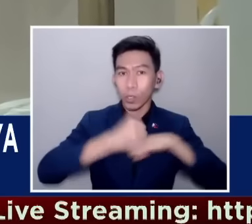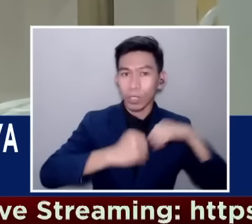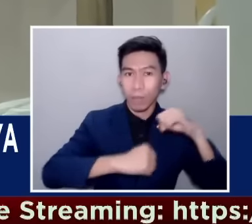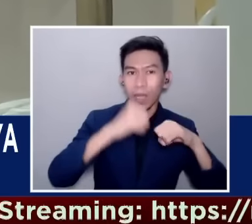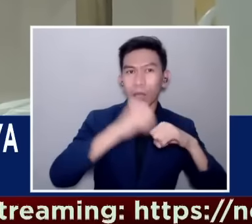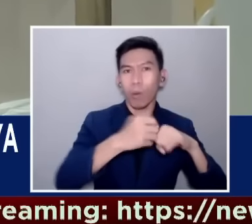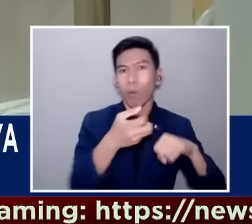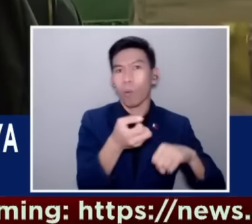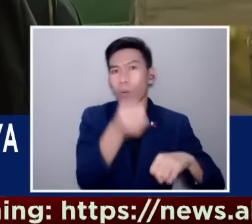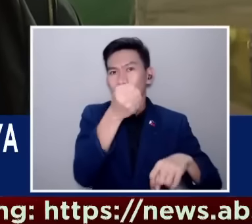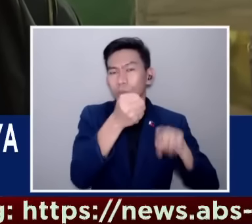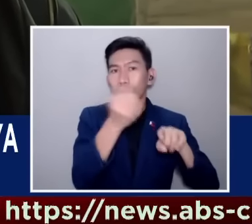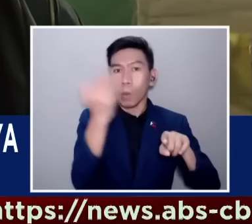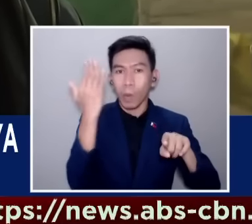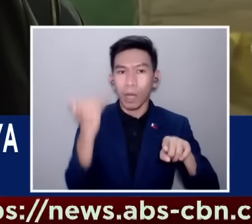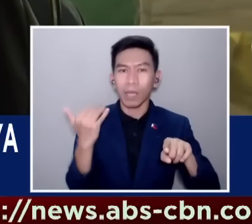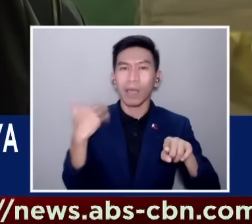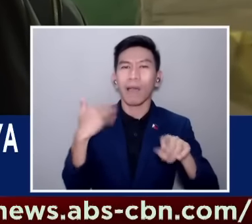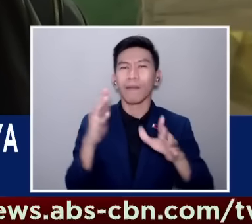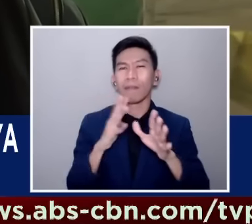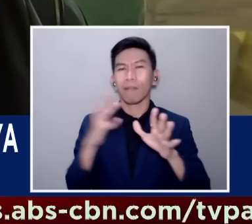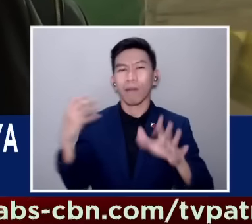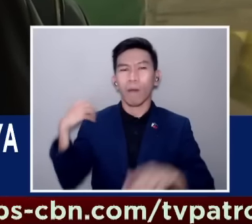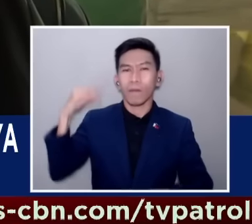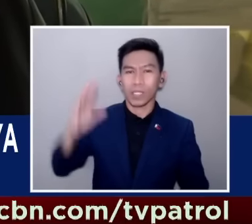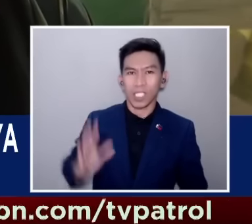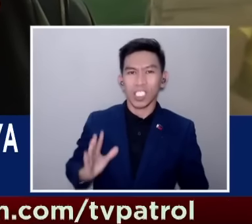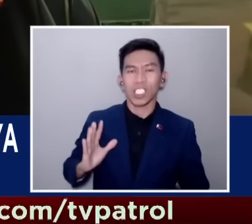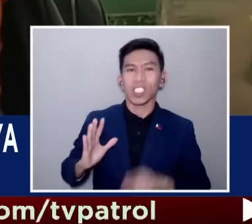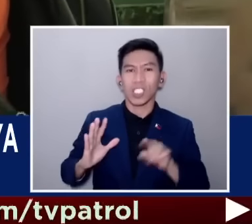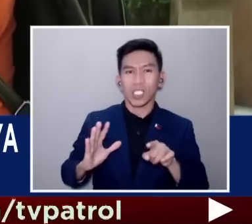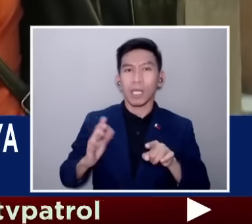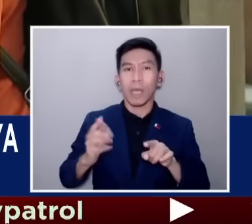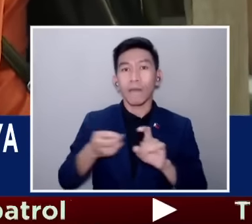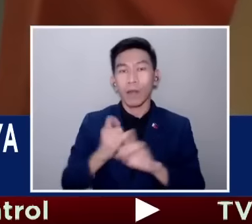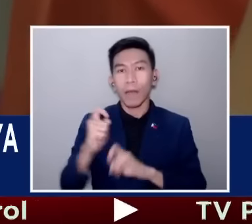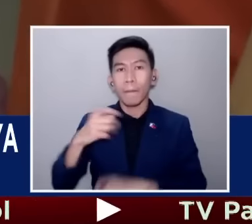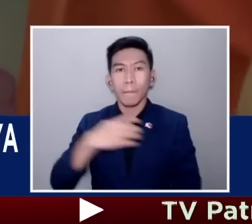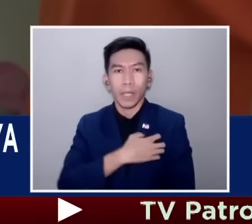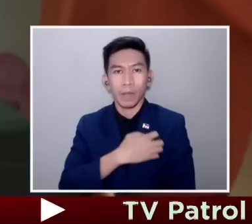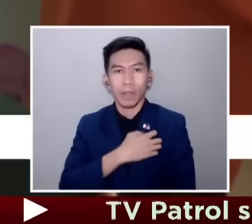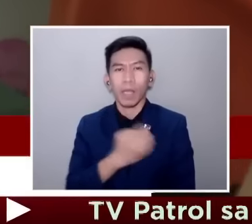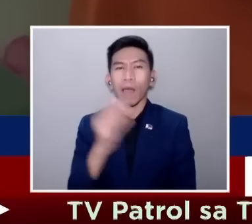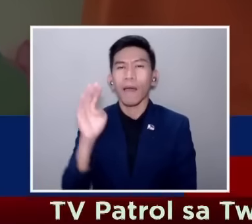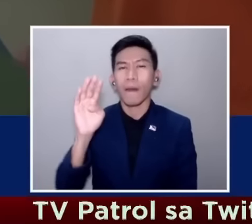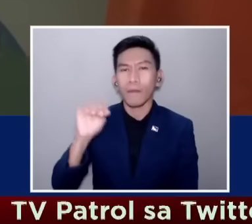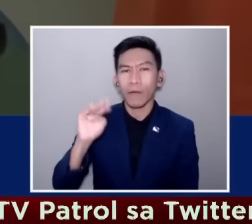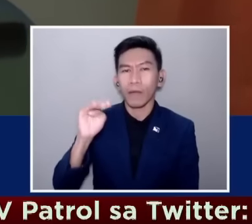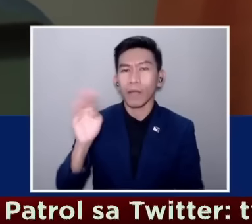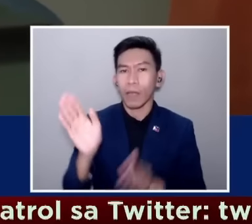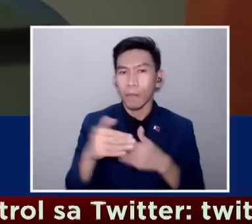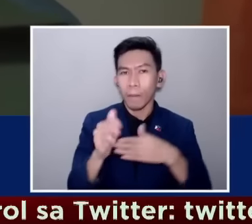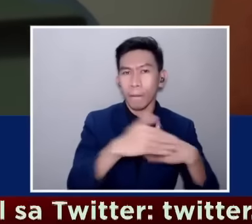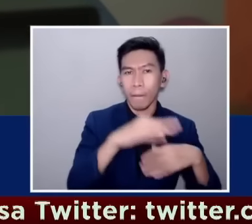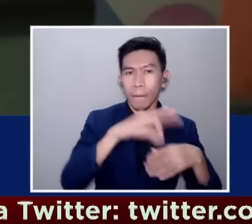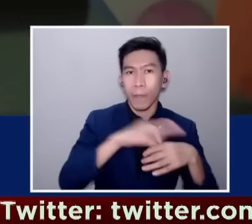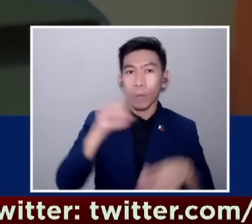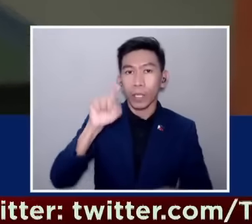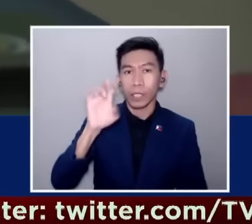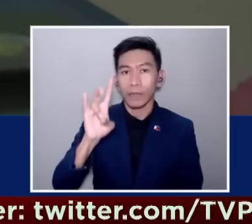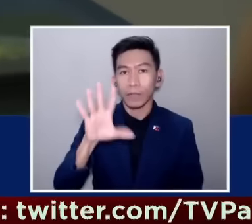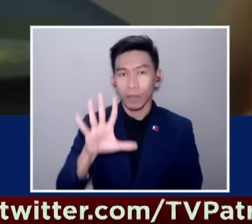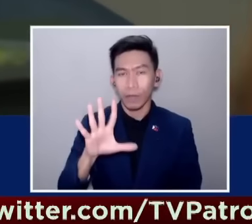kumuha ng balota ang mga electoral boards na binubuo ng mga taga-PNP sa 14 na presinto. 175 electoral board